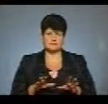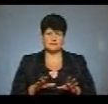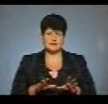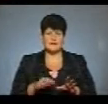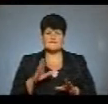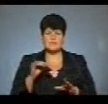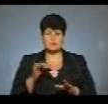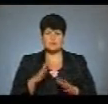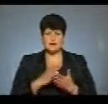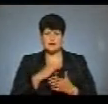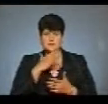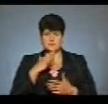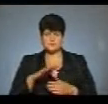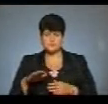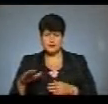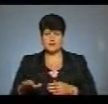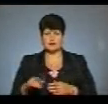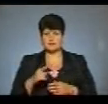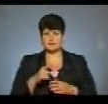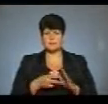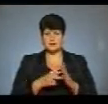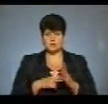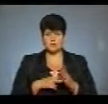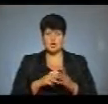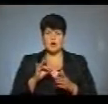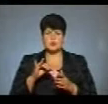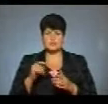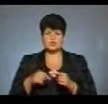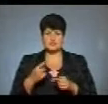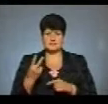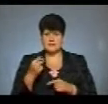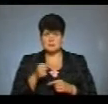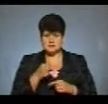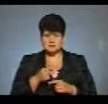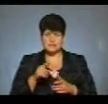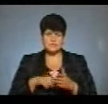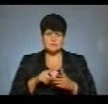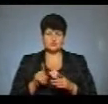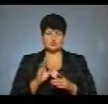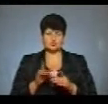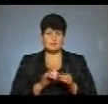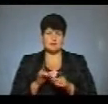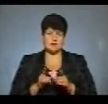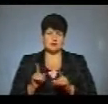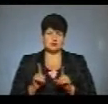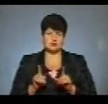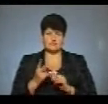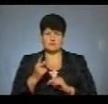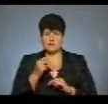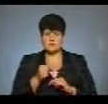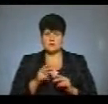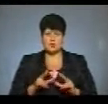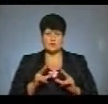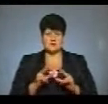багатодітний батько. Свої автомобілі він планує розмитнити через 2 місяці. Надіємося, що зараз щось будуть міняти. До 2 місяців